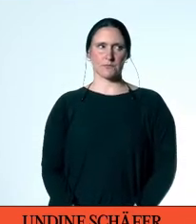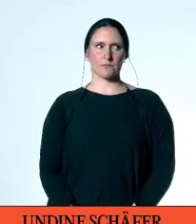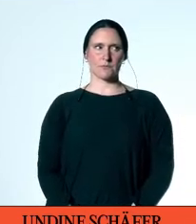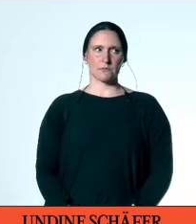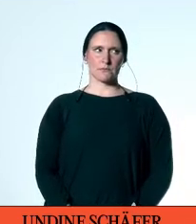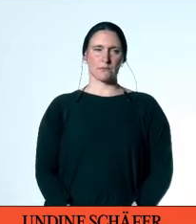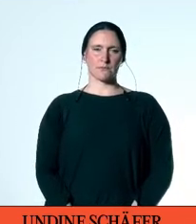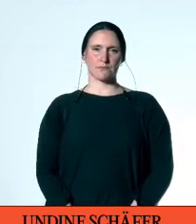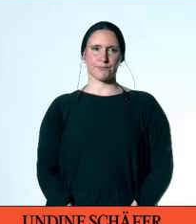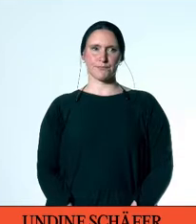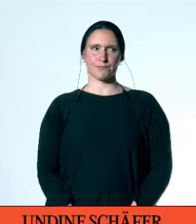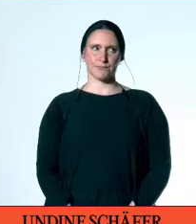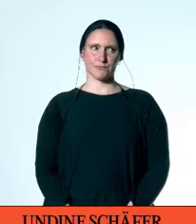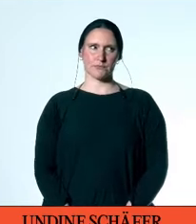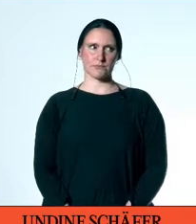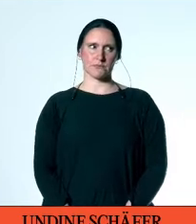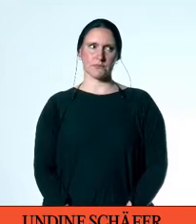Was verbindet euch?